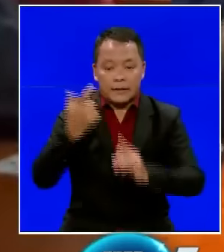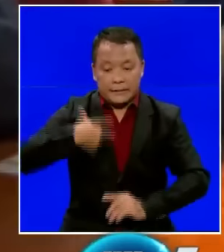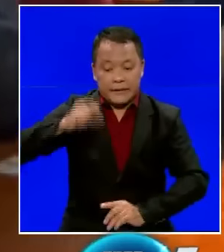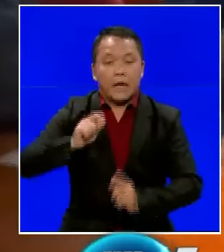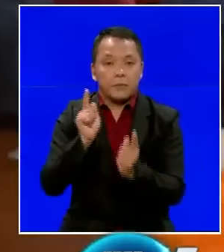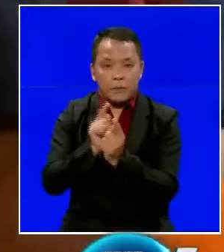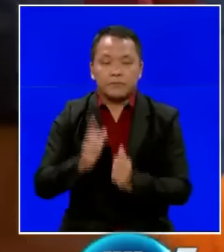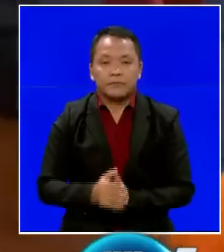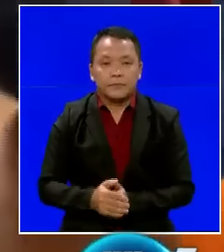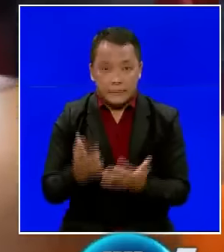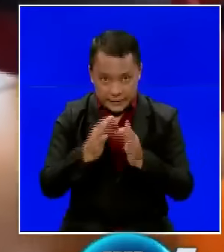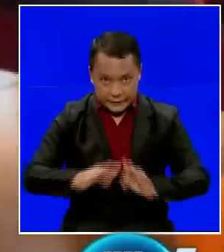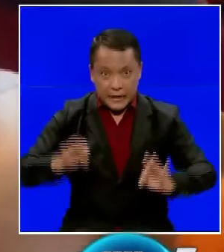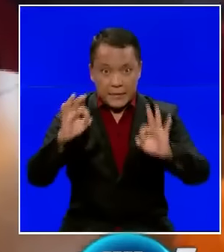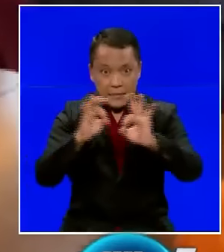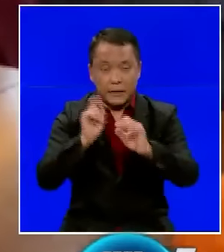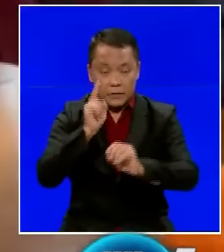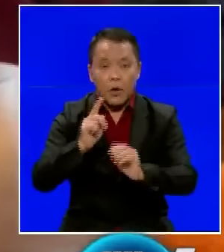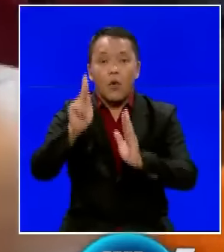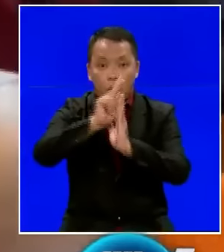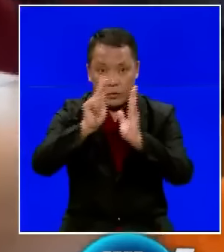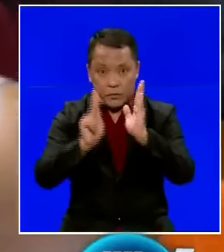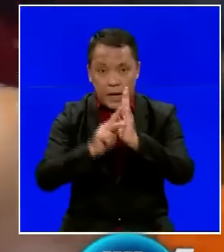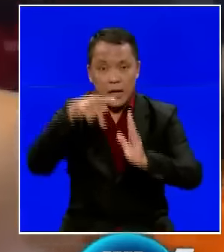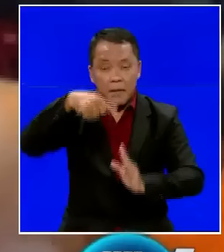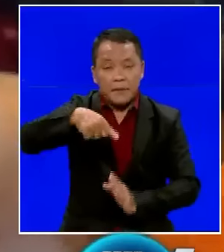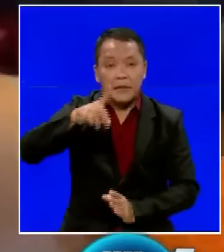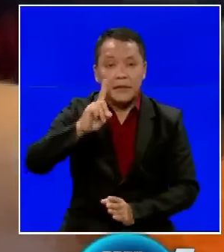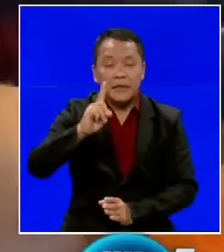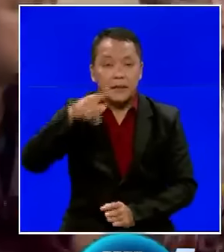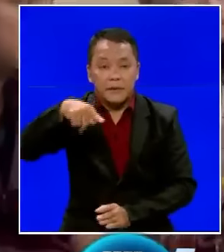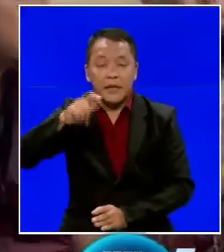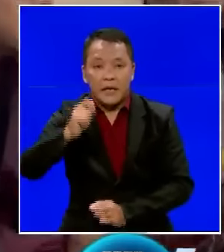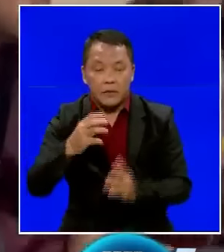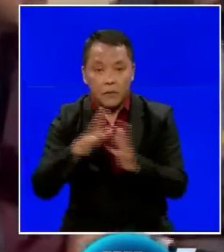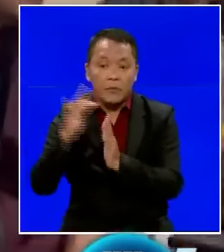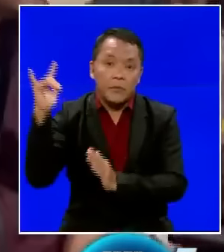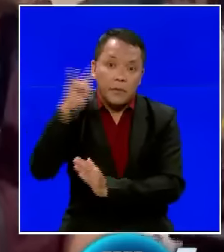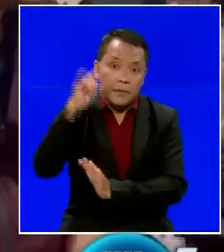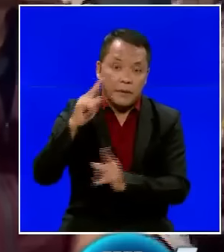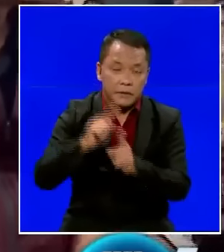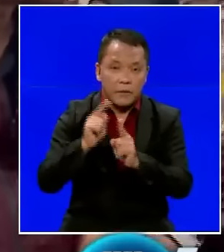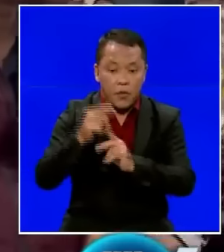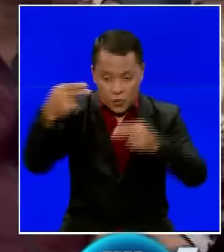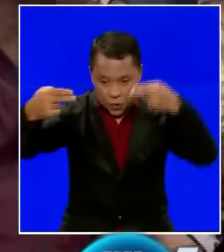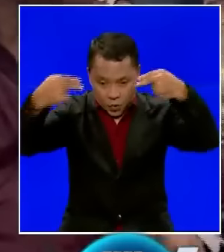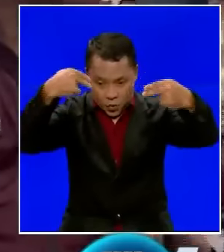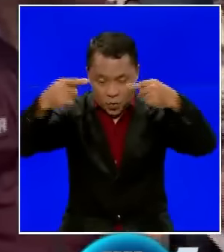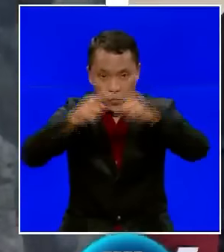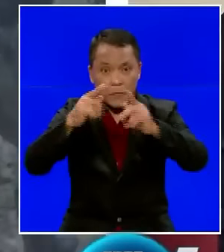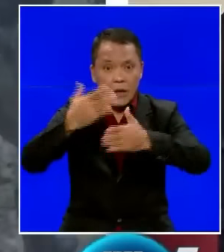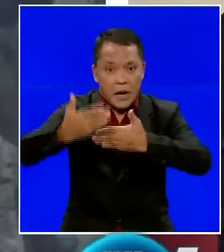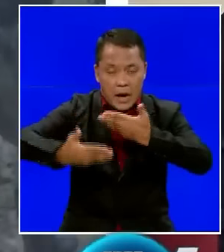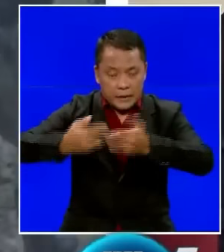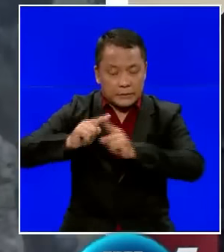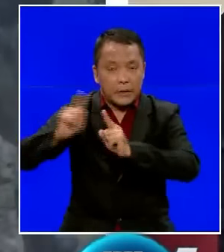นก่อนนะครับ แล้วที่สำคัญมันจะต้องมีกฎหมาย PDPA ใช่ไหมคะนำตัวขึ้นเครื่องบินมาก็ต้องติดกล้องถ้าเป็นเครื่องบินพาณิชย์ก็ไม่สะด